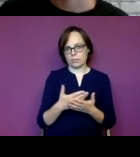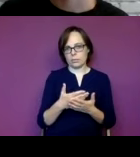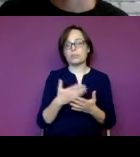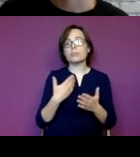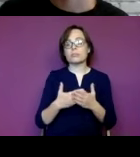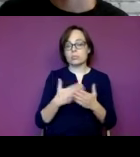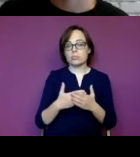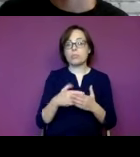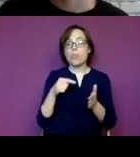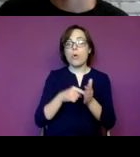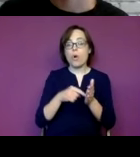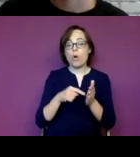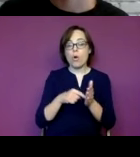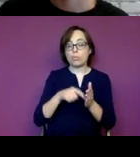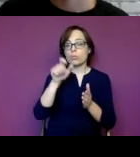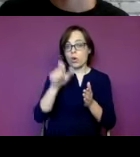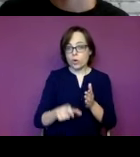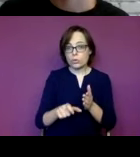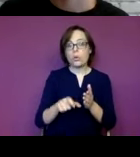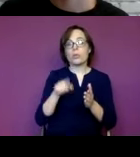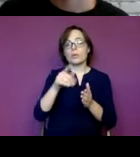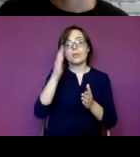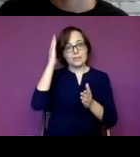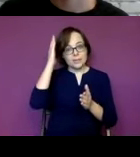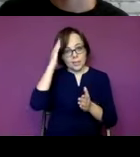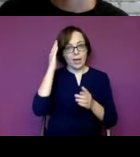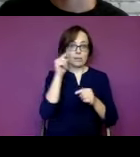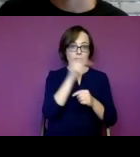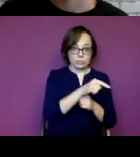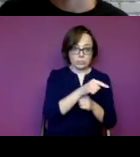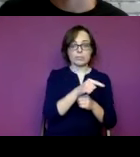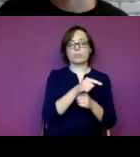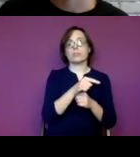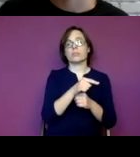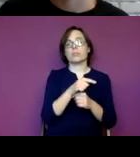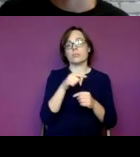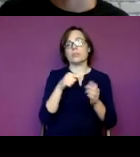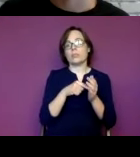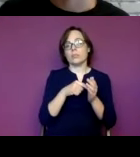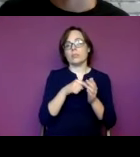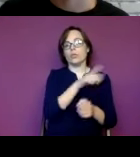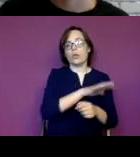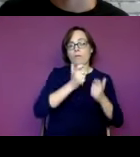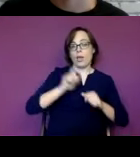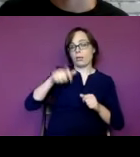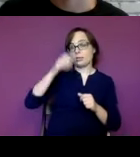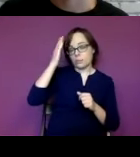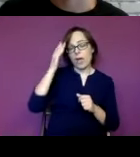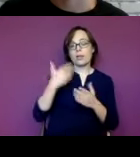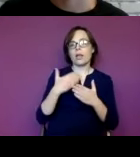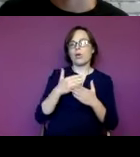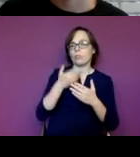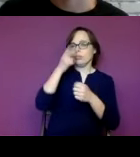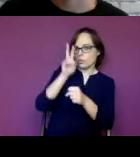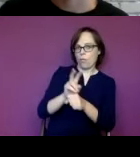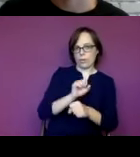pierwiastek zaufania przez to, że są po prostu znani na przykład w tym miejscu albo stamtąd pochodzą. Myślę, że to jest duża rzecz, a odnośnie tego